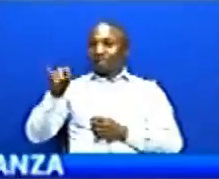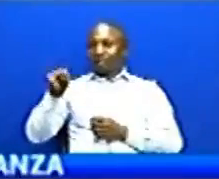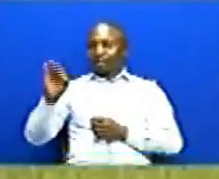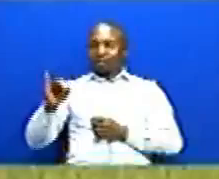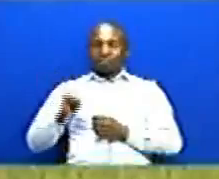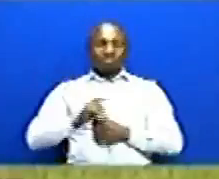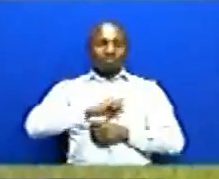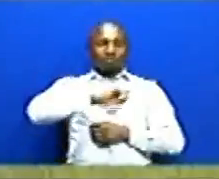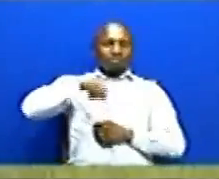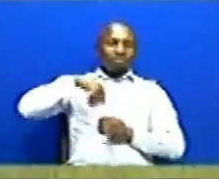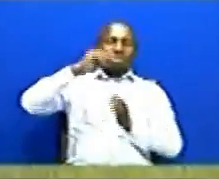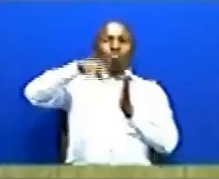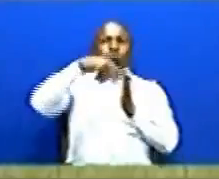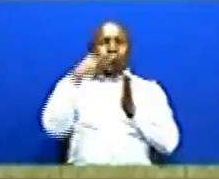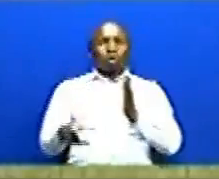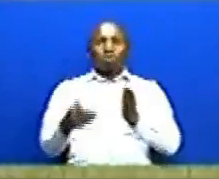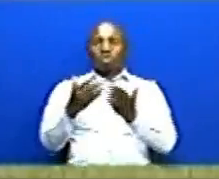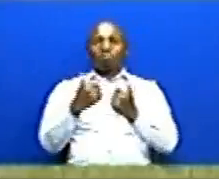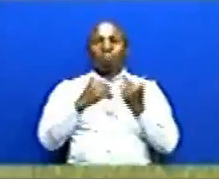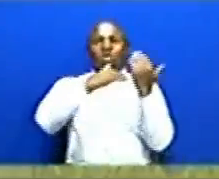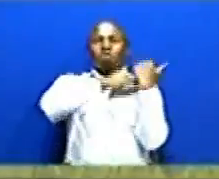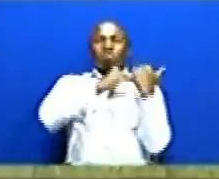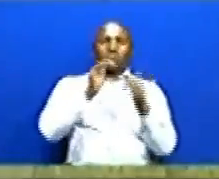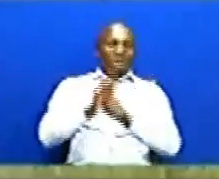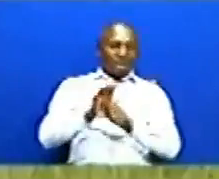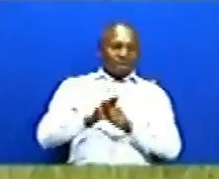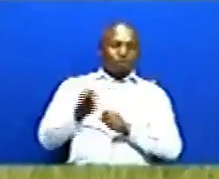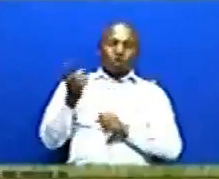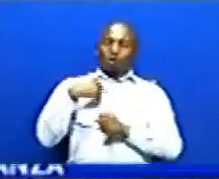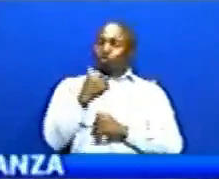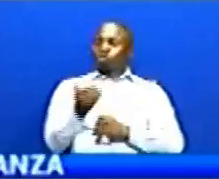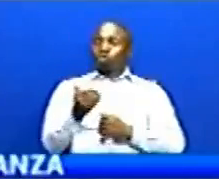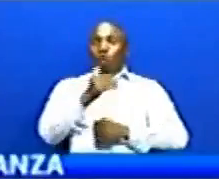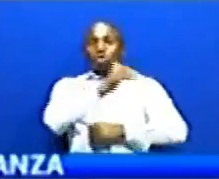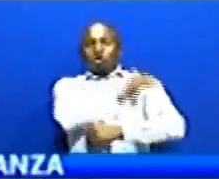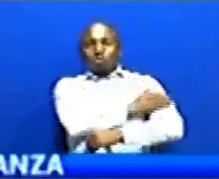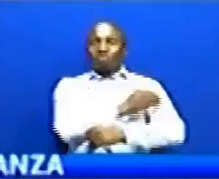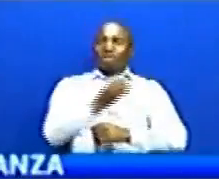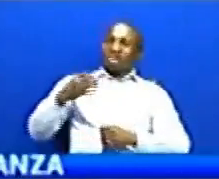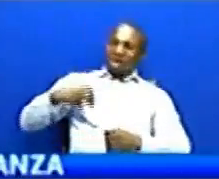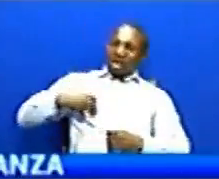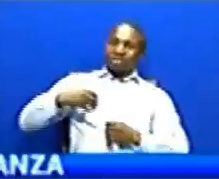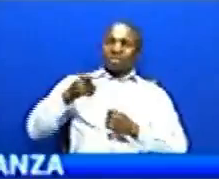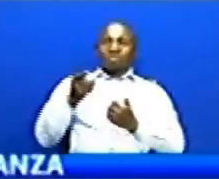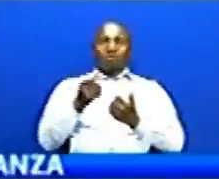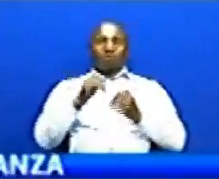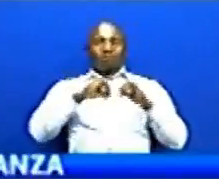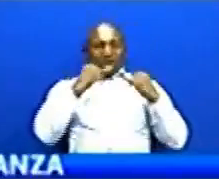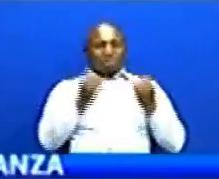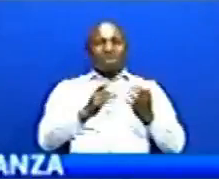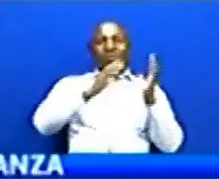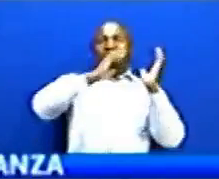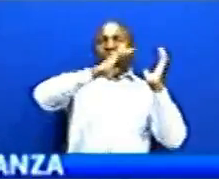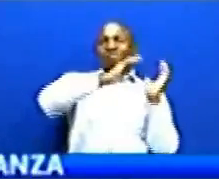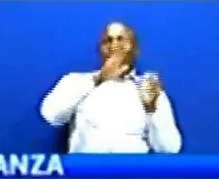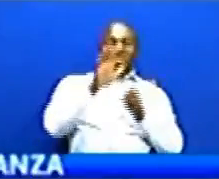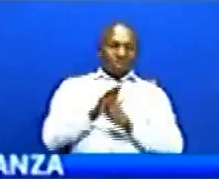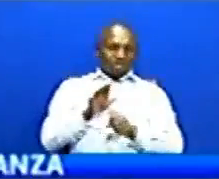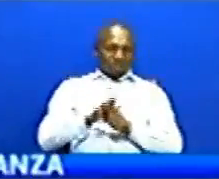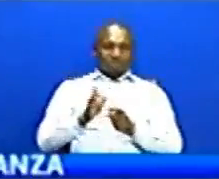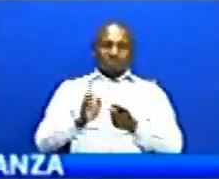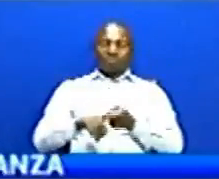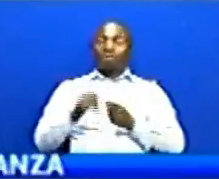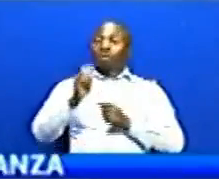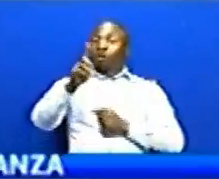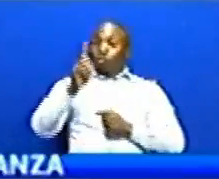sababu tulikutoka na majukumu mengi. Tuna watoto wa jomba, watoto wa shangazi. Hizo dependent families ziko nyingi sana. Kwa